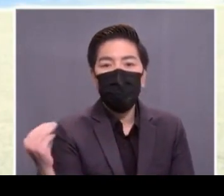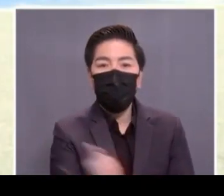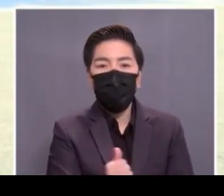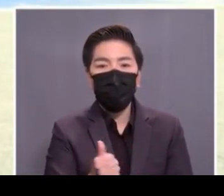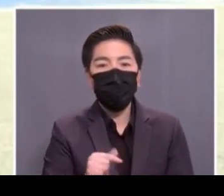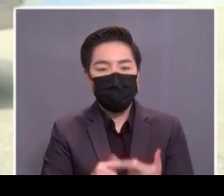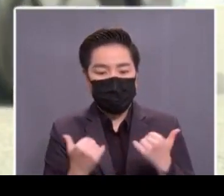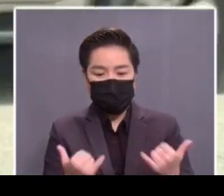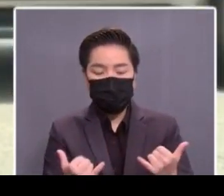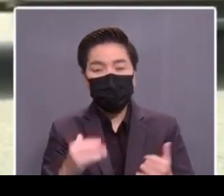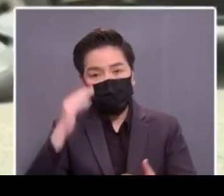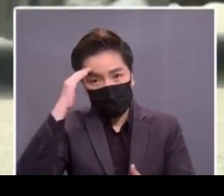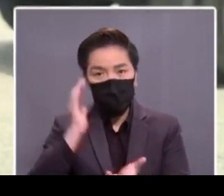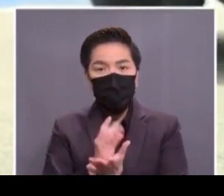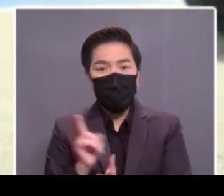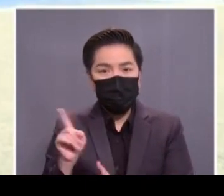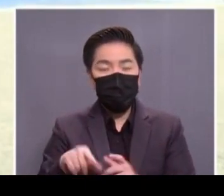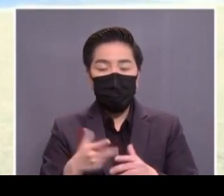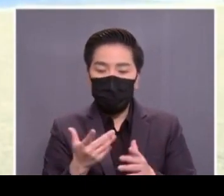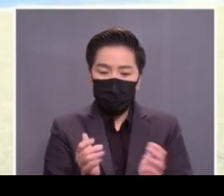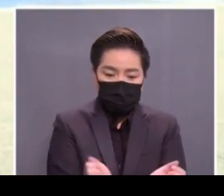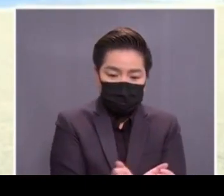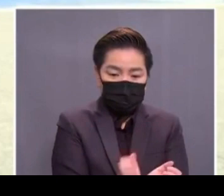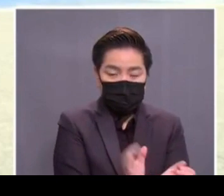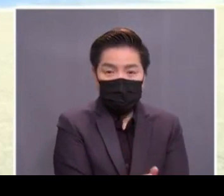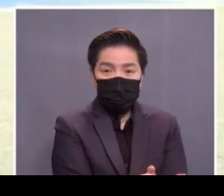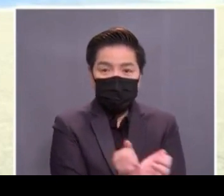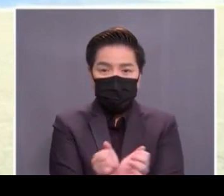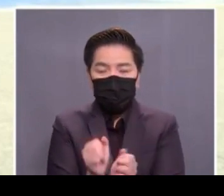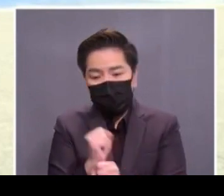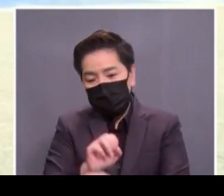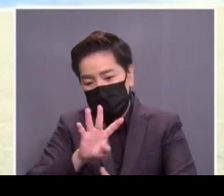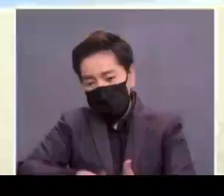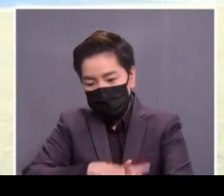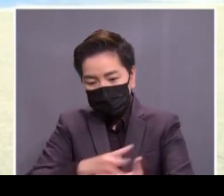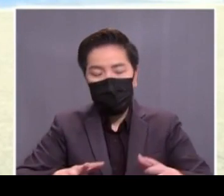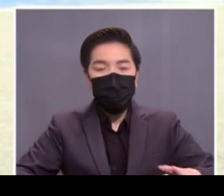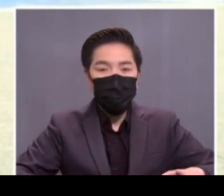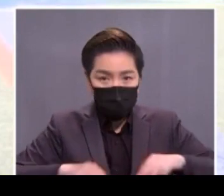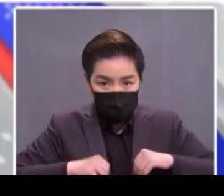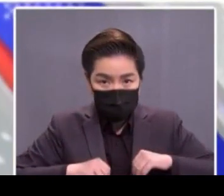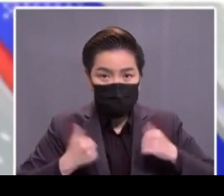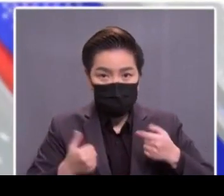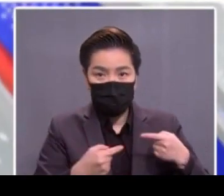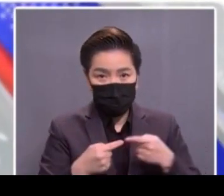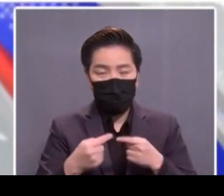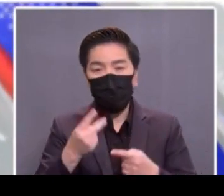โดยขณะนี้ค่ะตำรวจอยู่ระหว่างการควบคุมตัวผู้ต้องหารายนี้ไปทำแผนประกอบคำรับสารภา